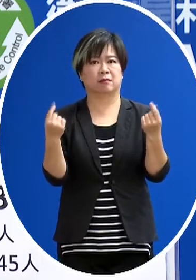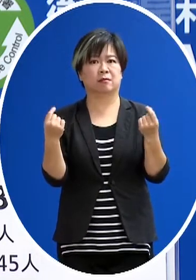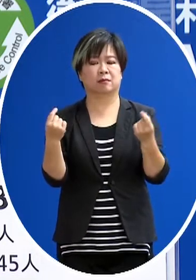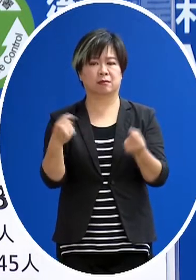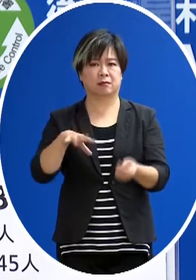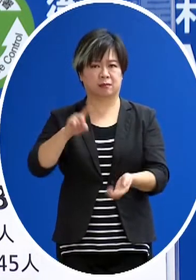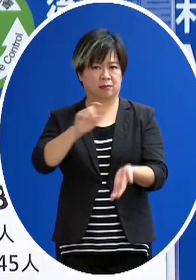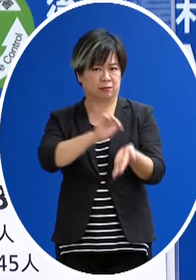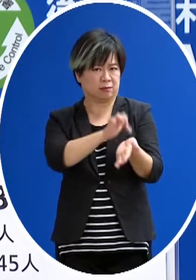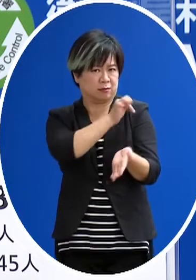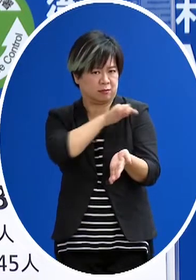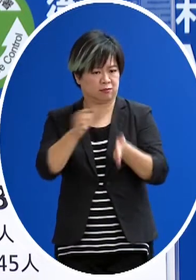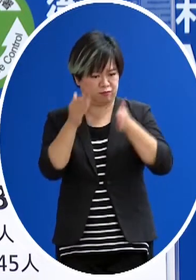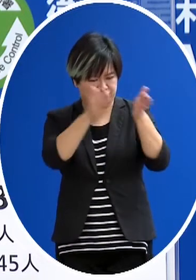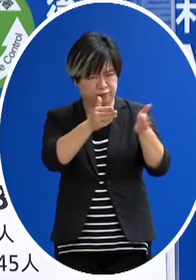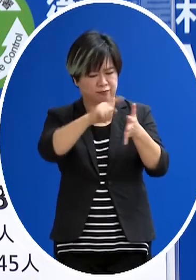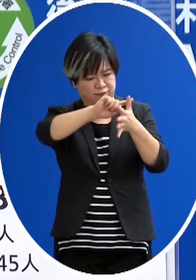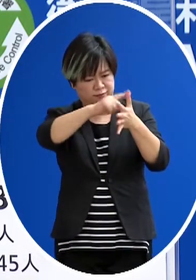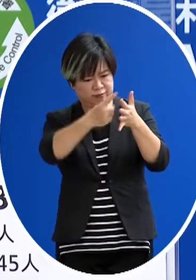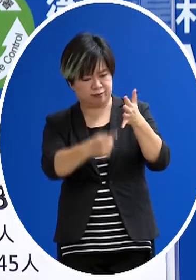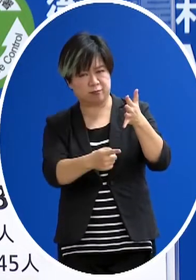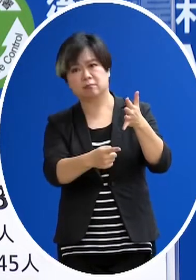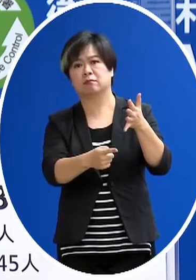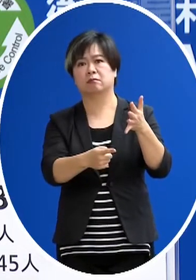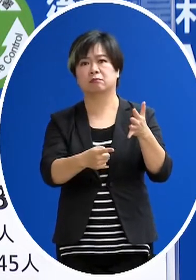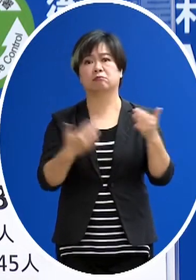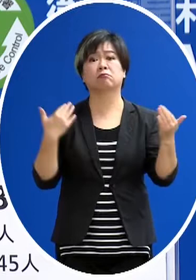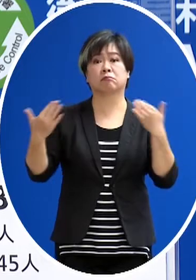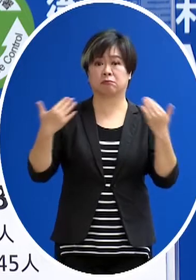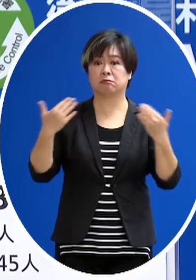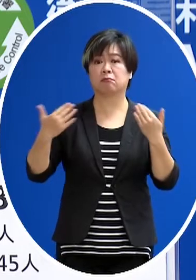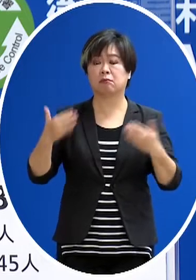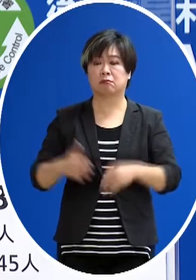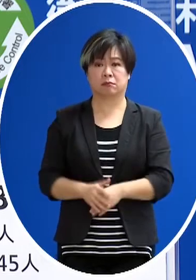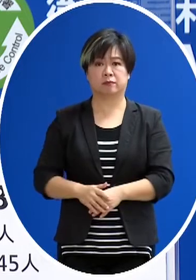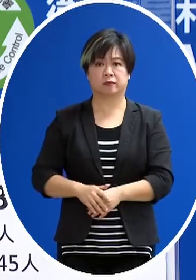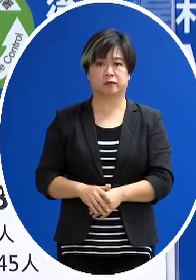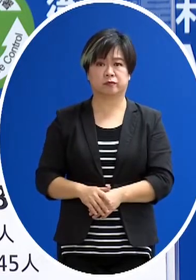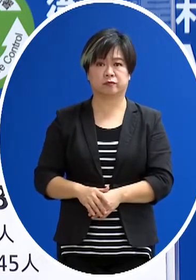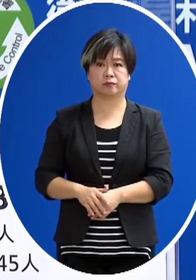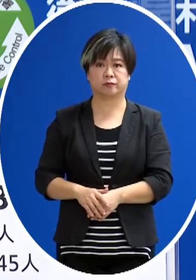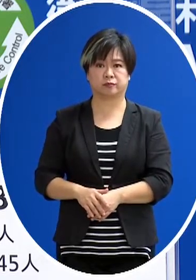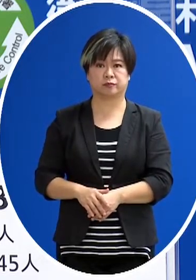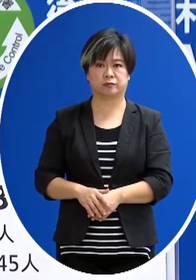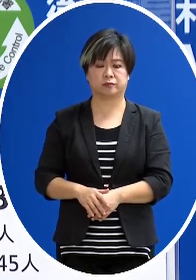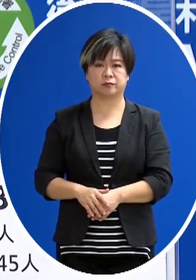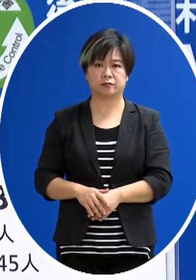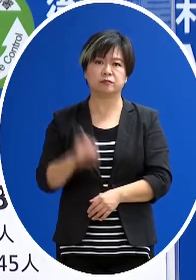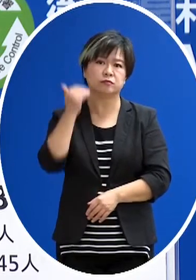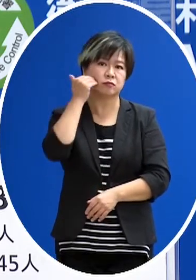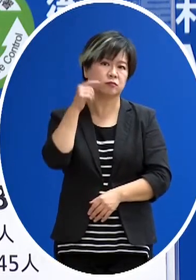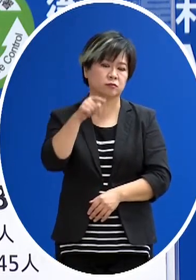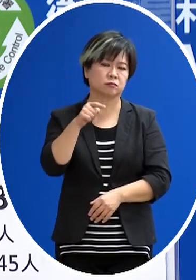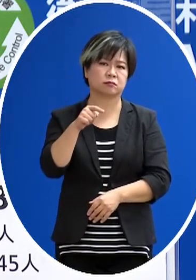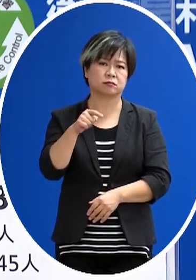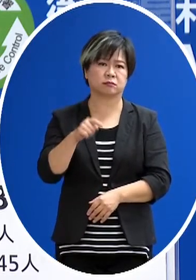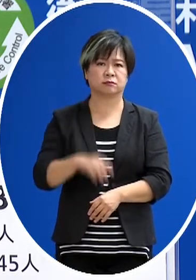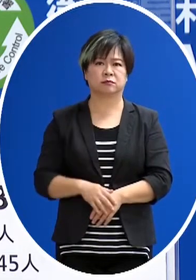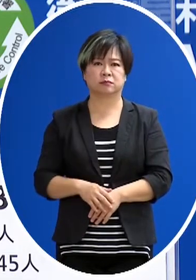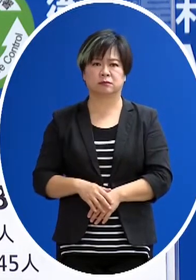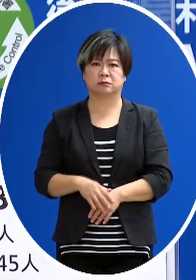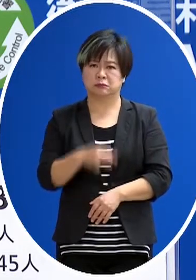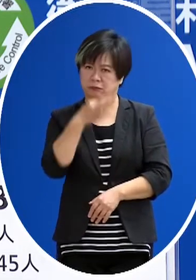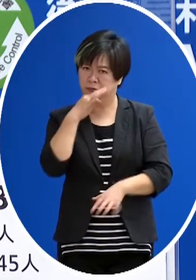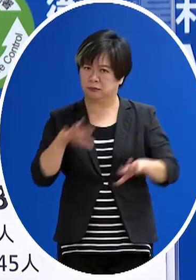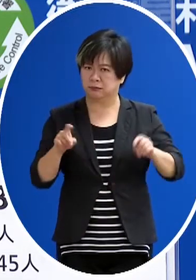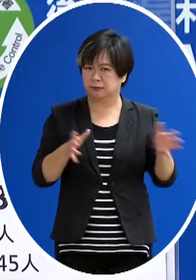的优先的顺序，那这样就可以让这个就是说，如果你第一次时间你还觉得有一